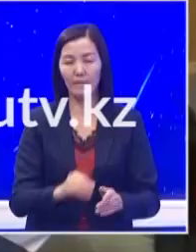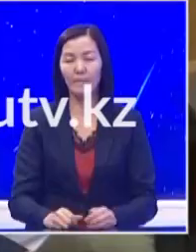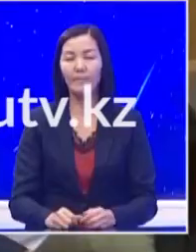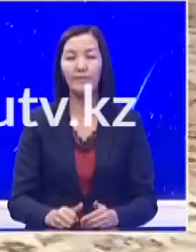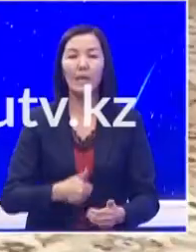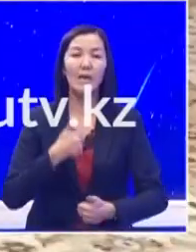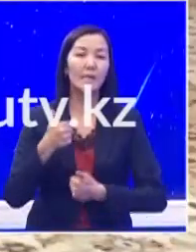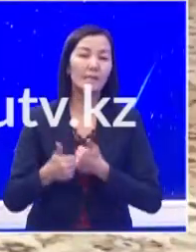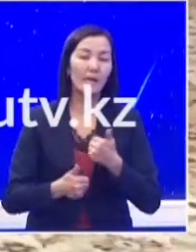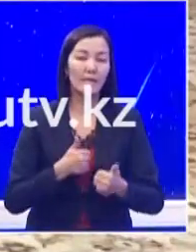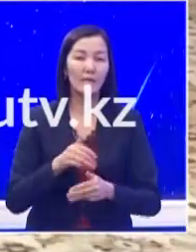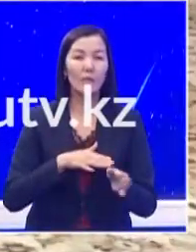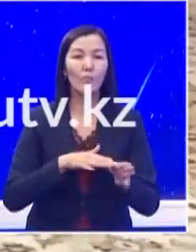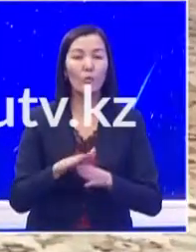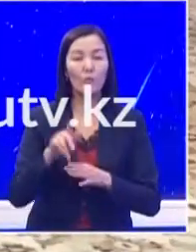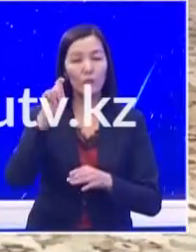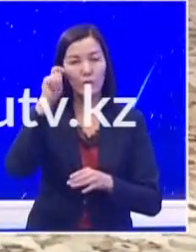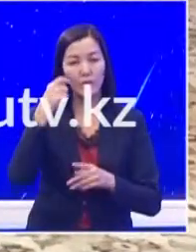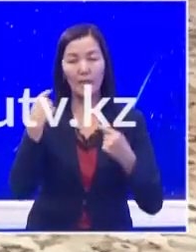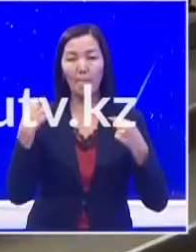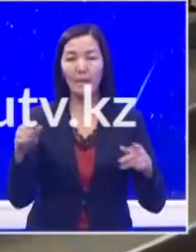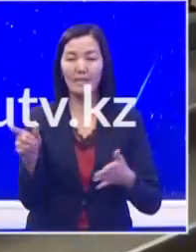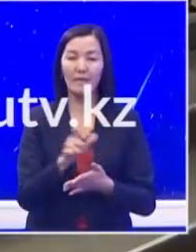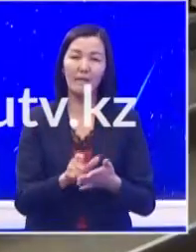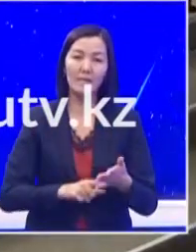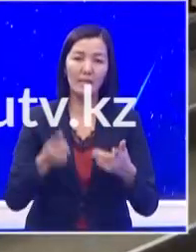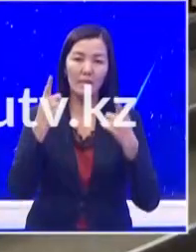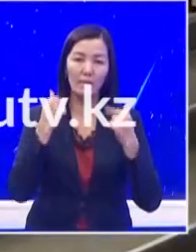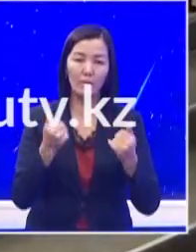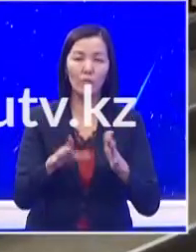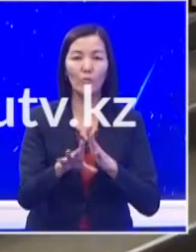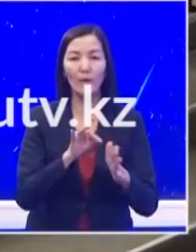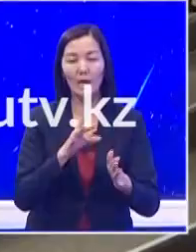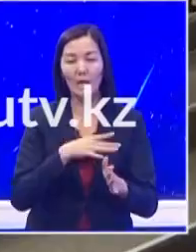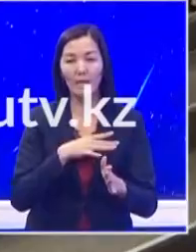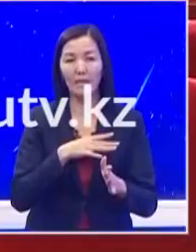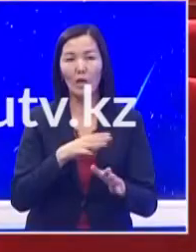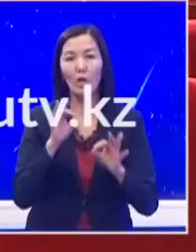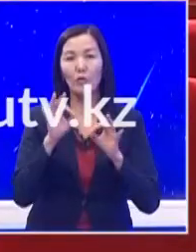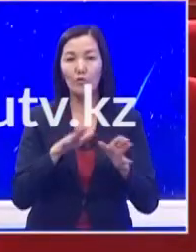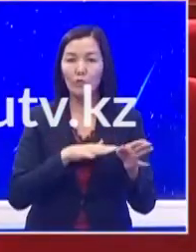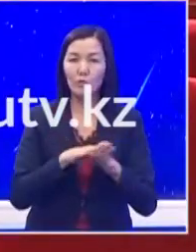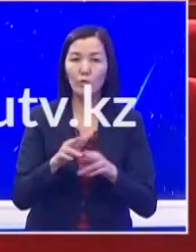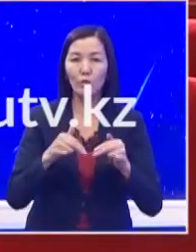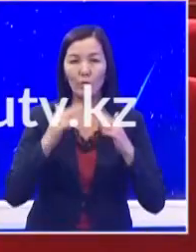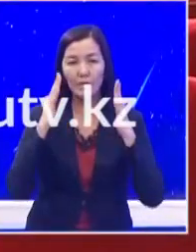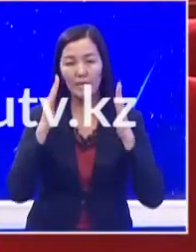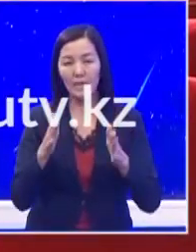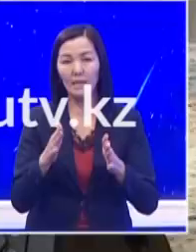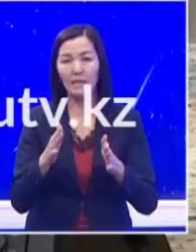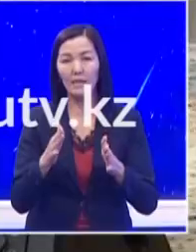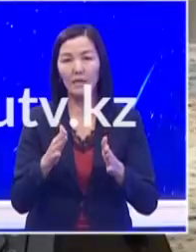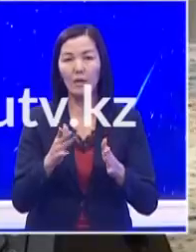Сайыскерлердің жырды толық жаттап қана қоймай, өзге дастандарды білуі бағаланды. Шығарманы нақышына келтіре орындауы ескерілді. Сонымен